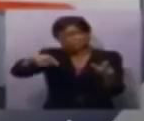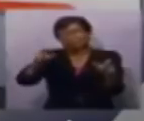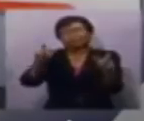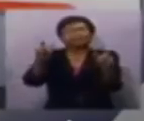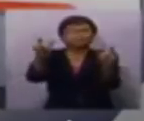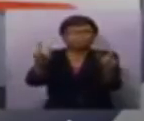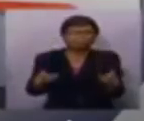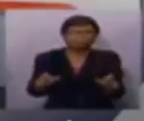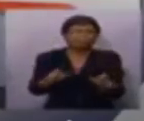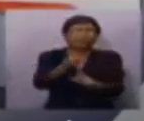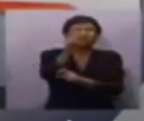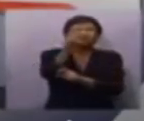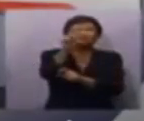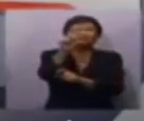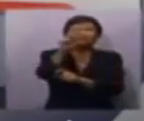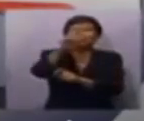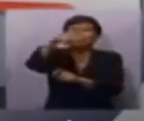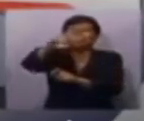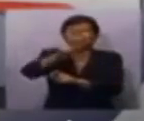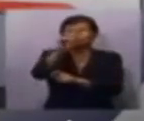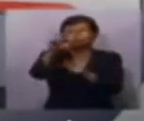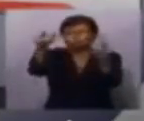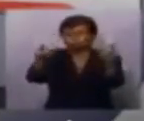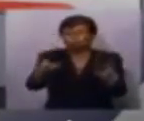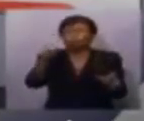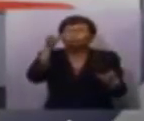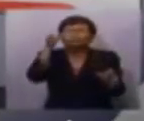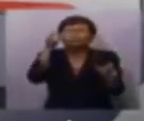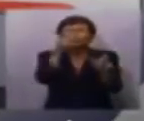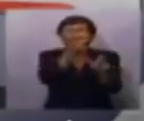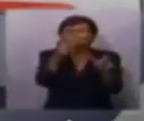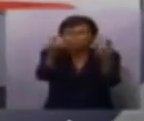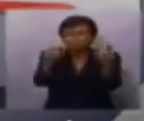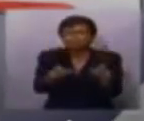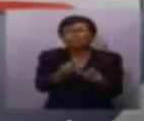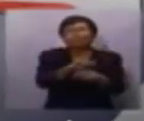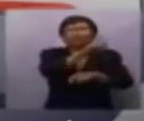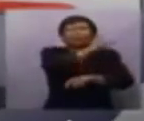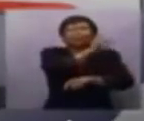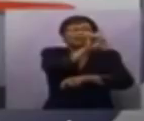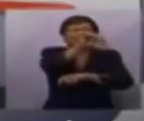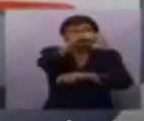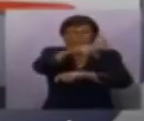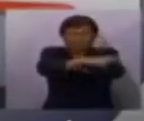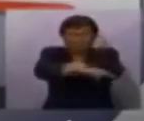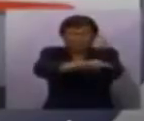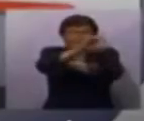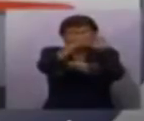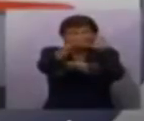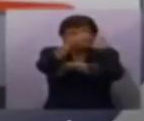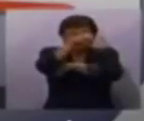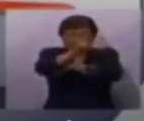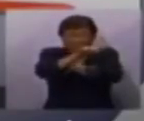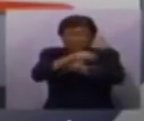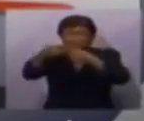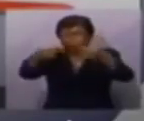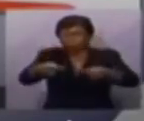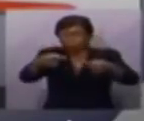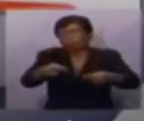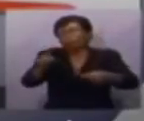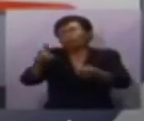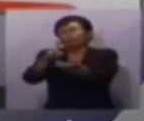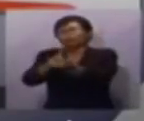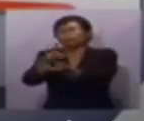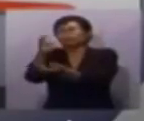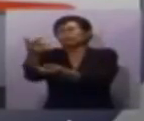Stampin juga melibatkan dua tokoh pemimpin Cina daripada pengerusi DEP negeri, Chun Chan Jan melawan